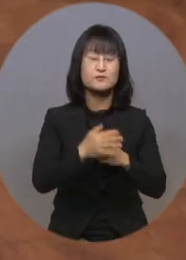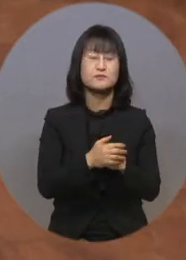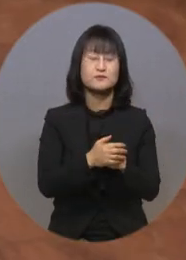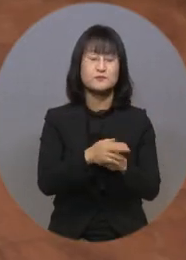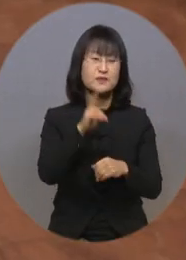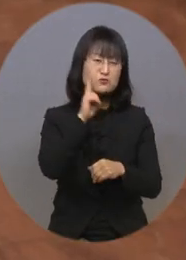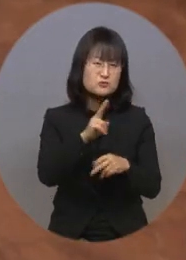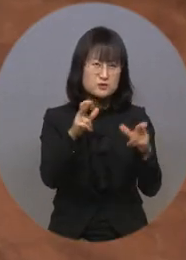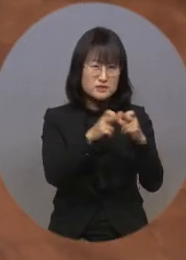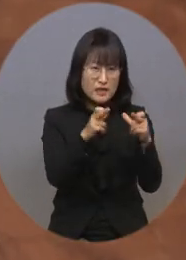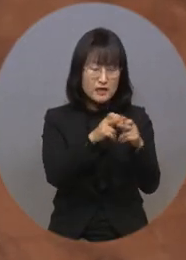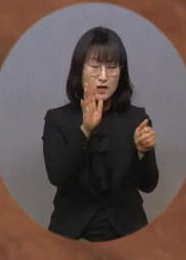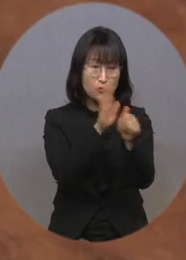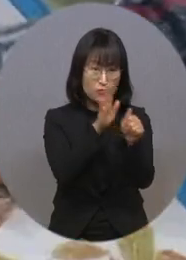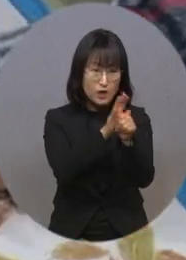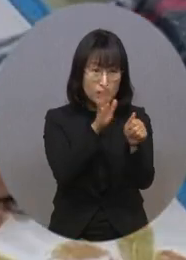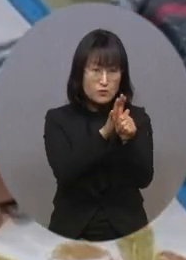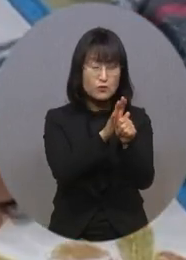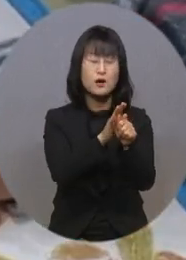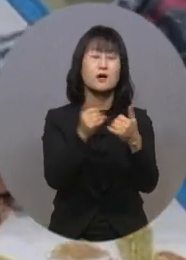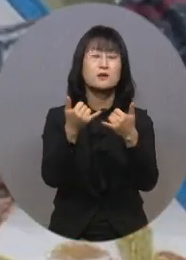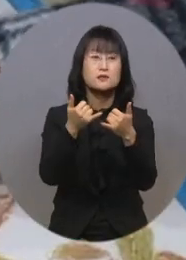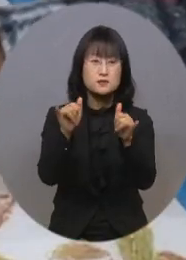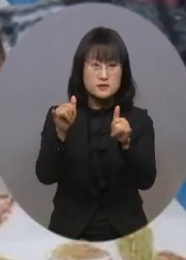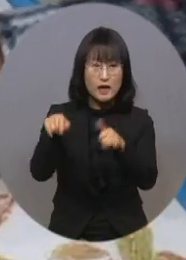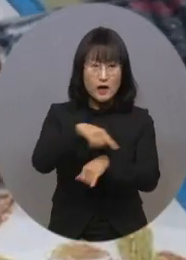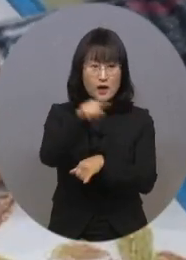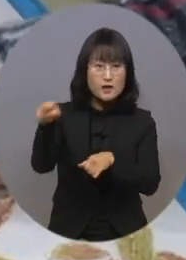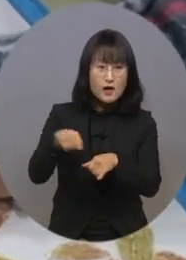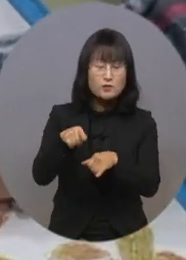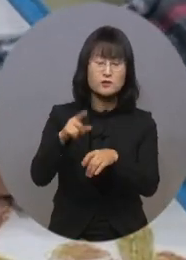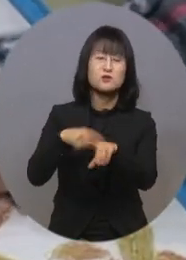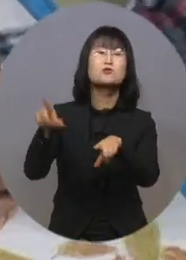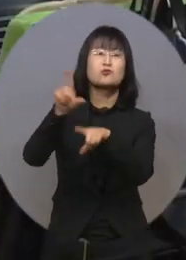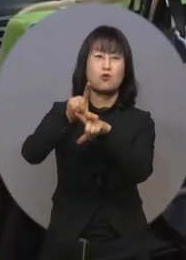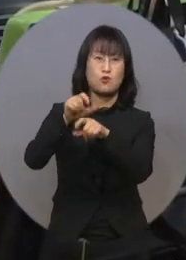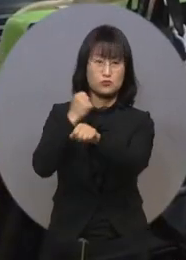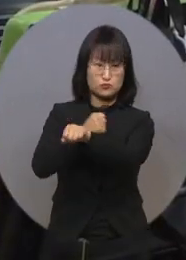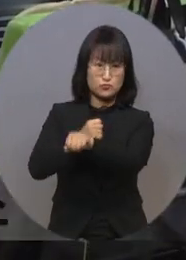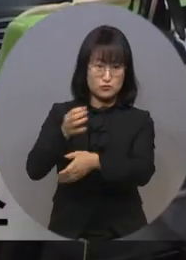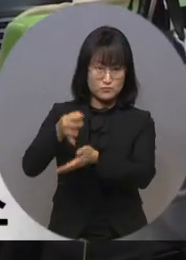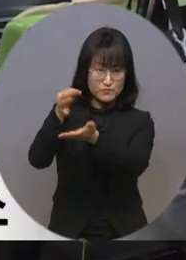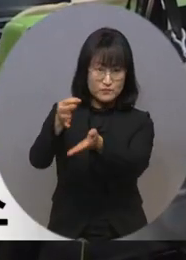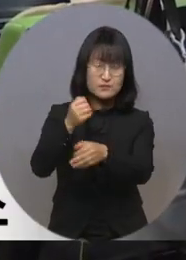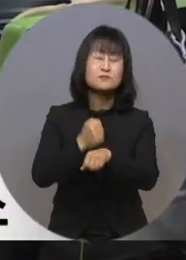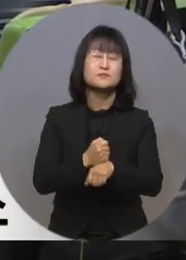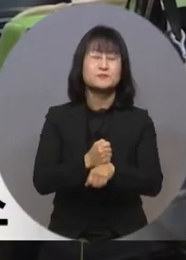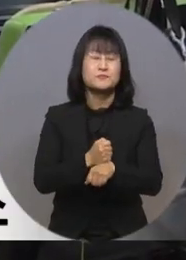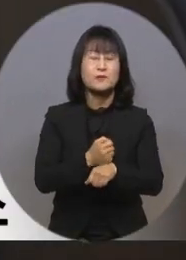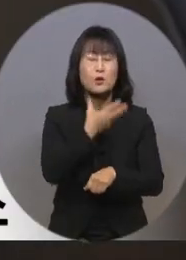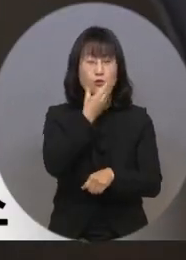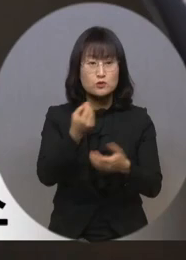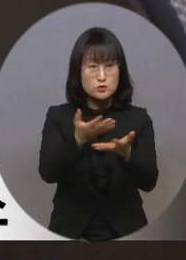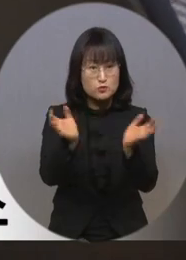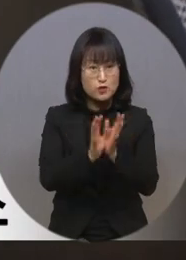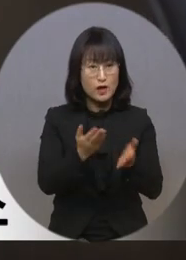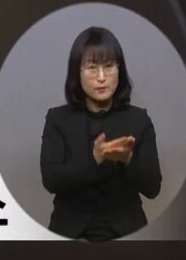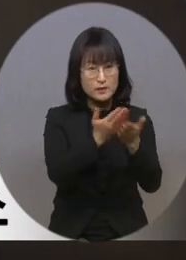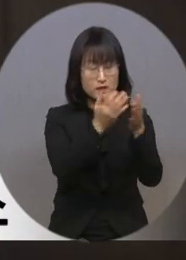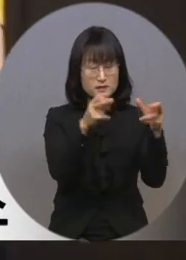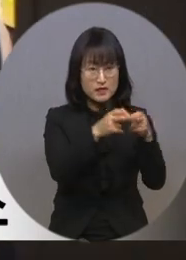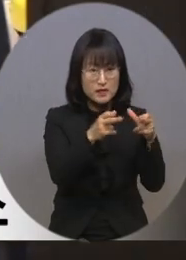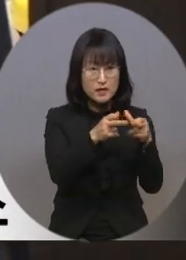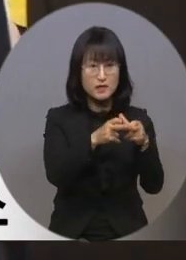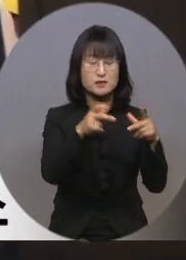돌보는 활동지원사에게 추가로 주는 가산급여도 늘릴 계획입니다 보건복지부는 발달장애인이